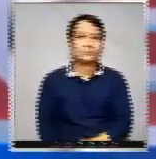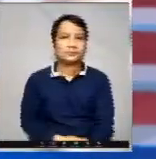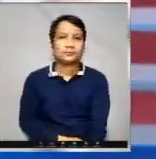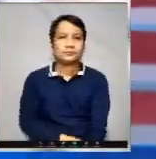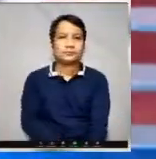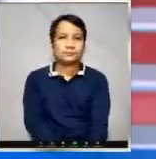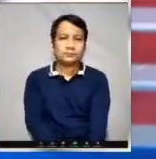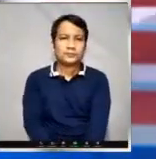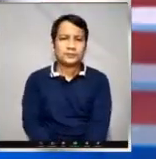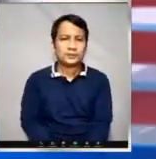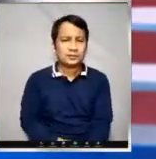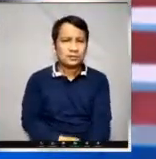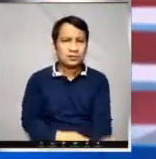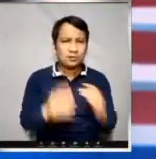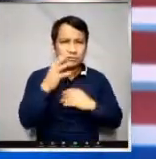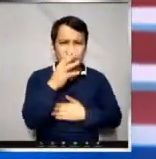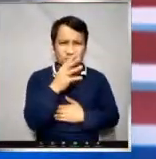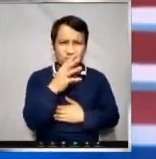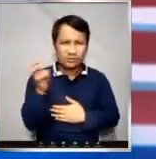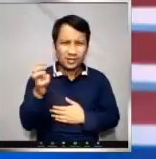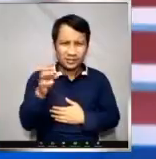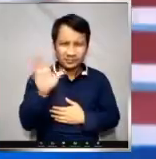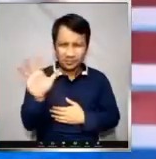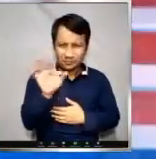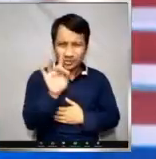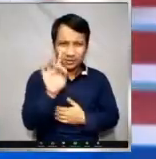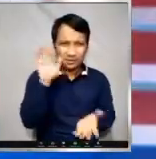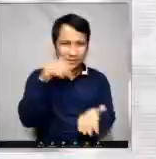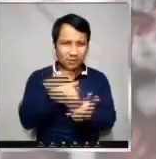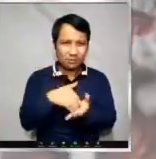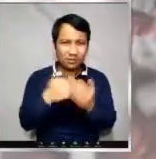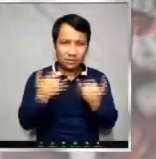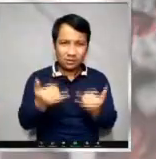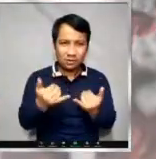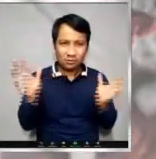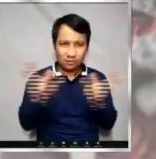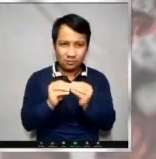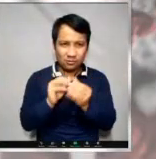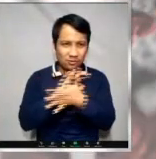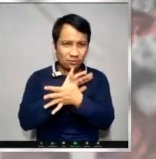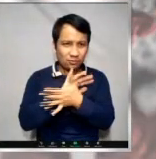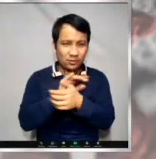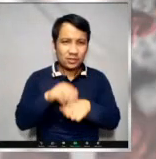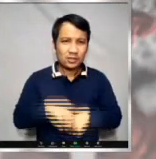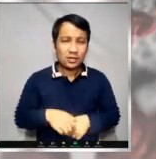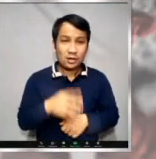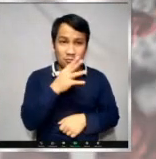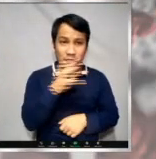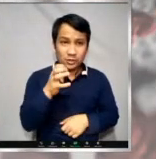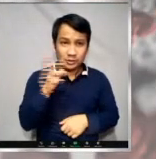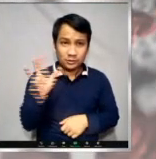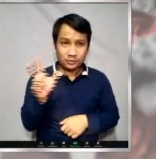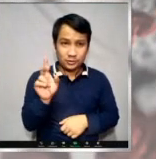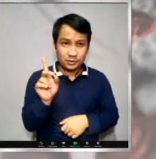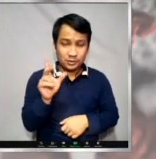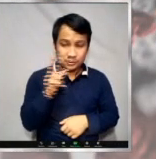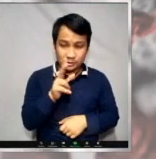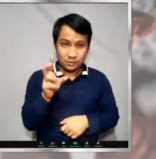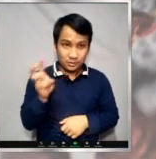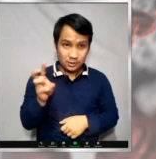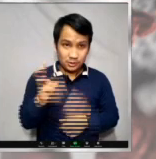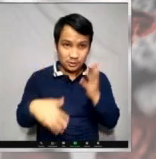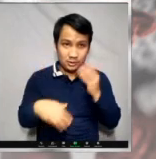458,044 na ang kabuuang bilang ng mga kaso ng COVID-19 sa Pilipinas. 436 ang nadagdag sa mga gumaling na umabot